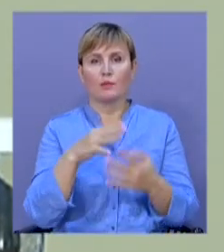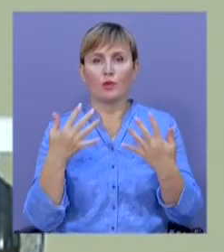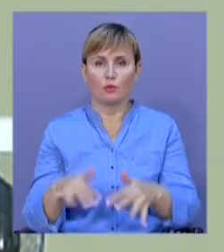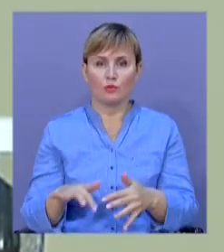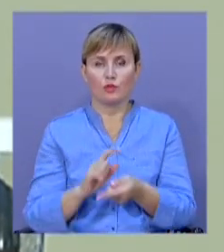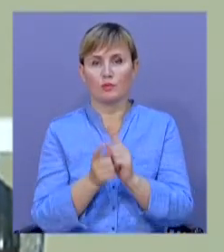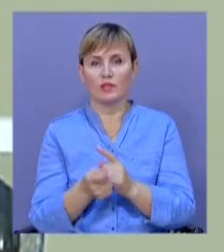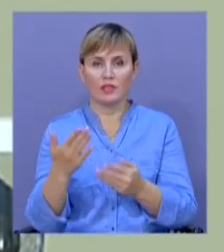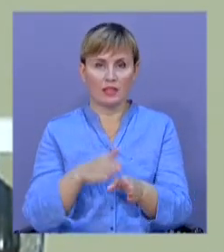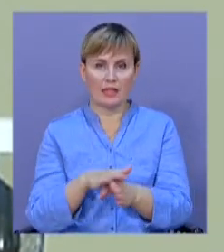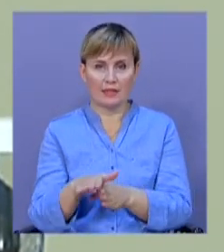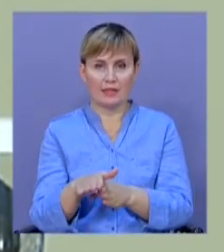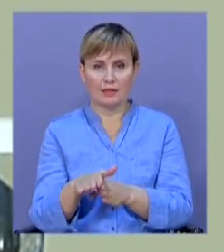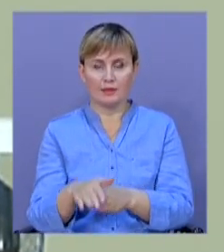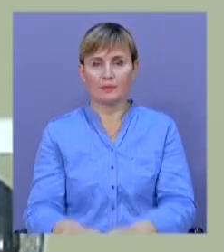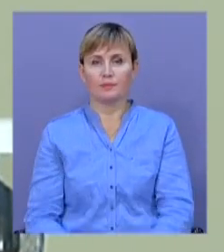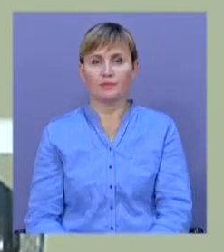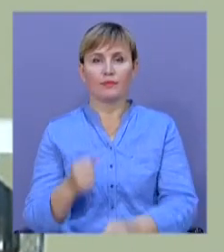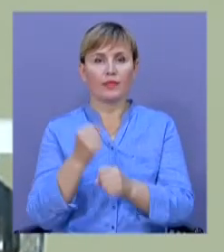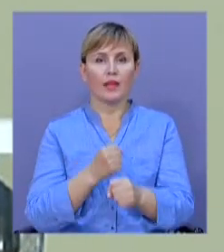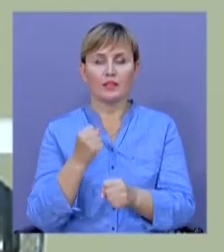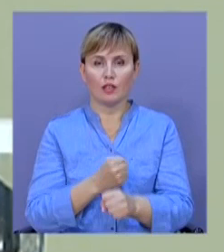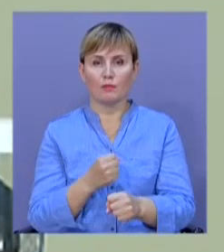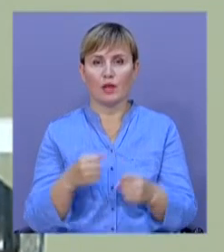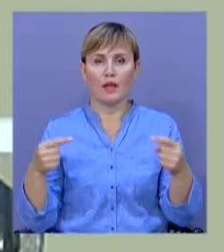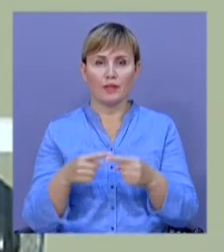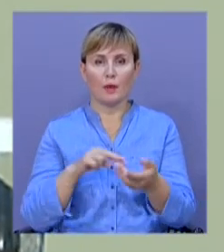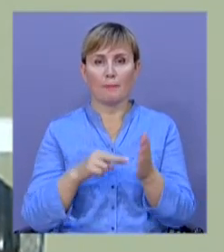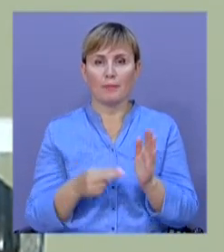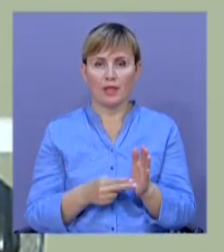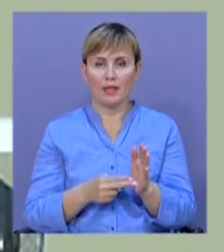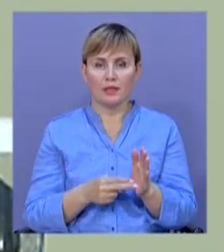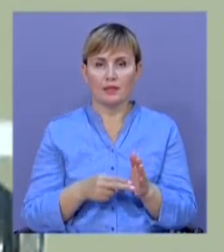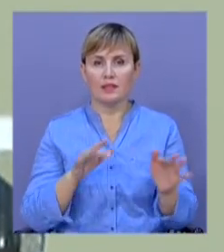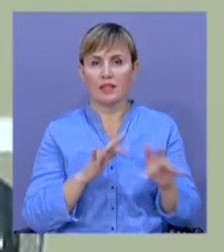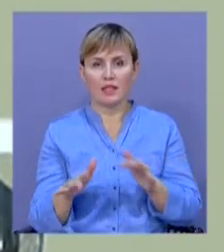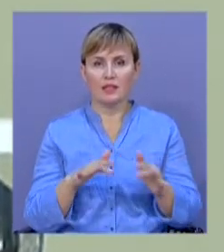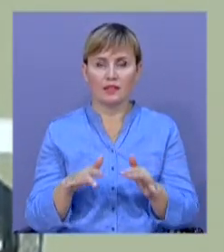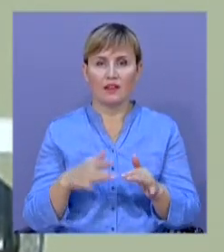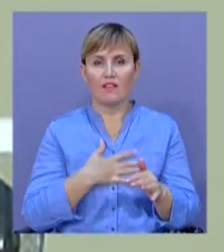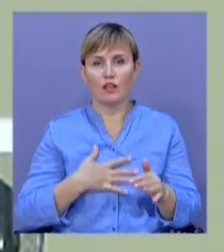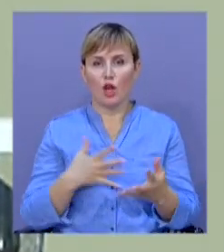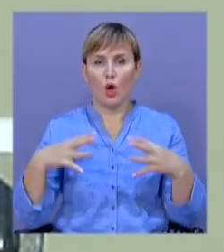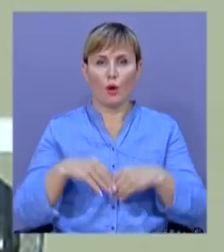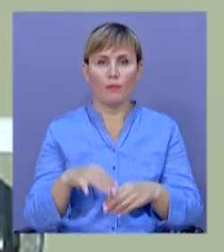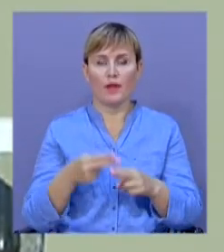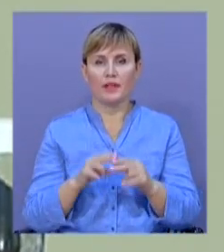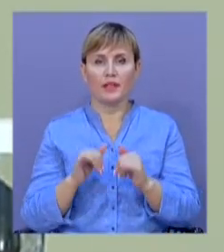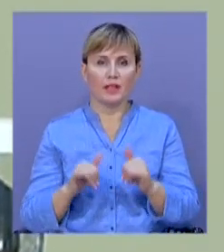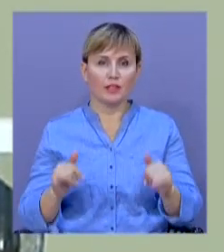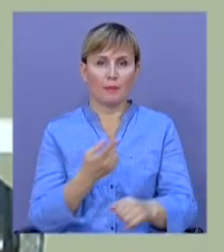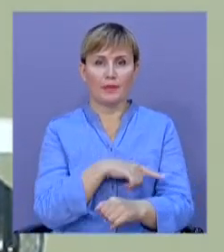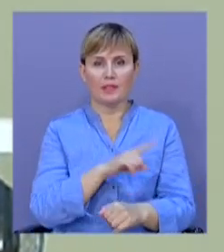к их реализации. Разработан нами конкретный план действий по всем вопросам, волнующим общество, это и развитие